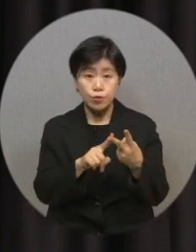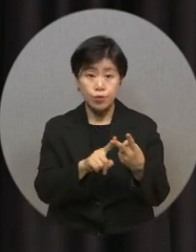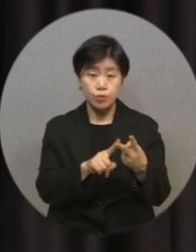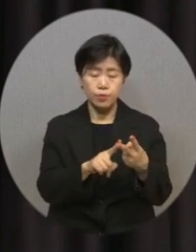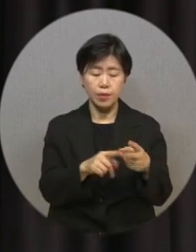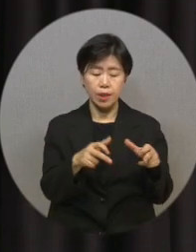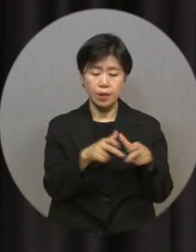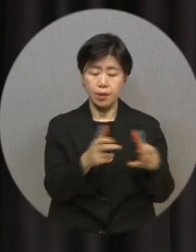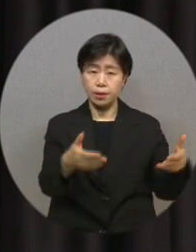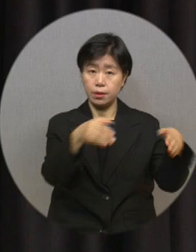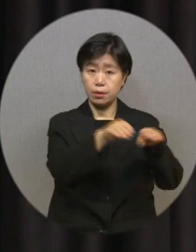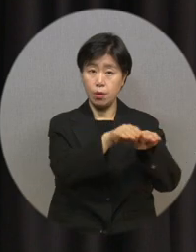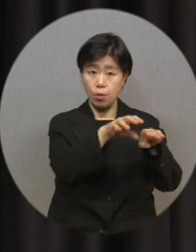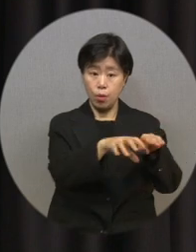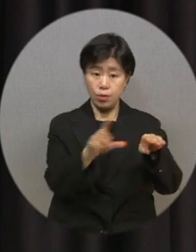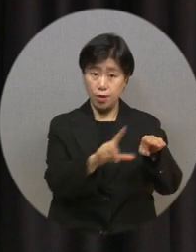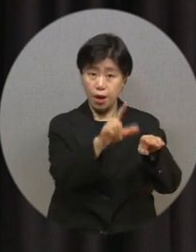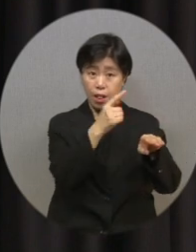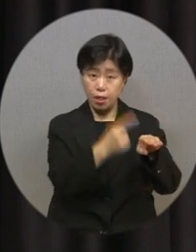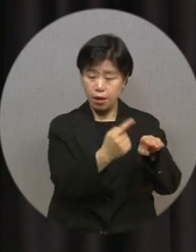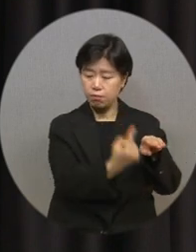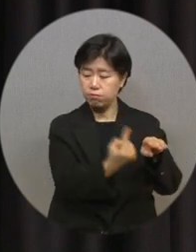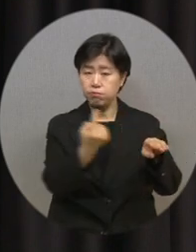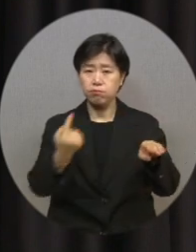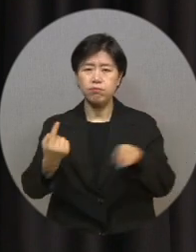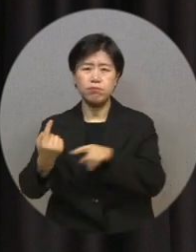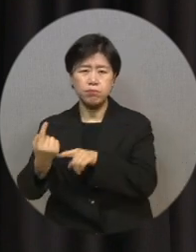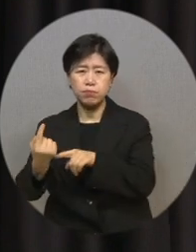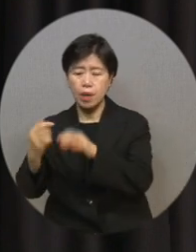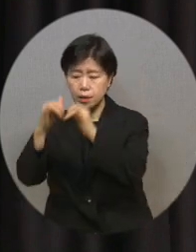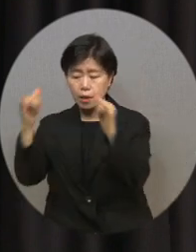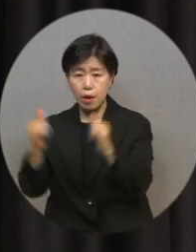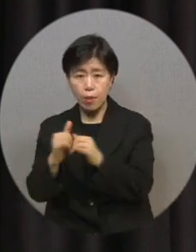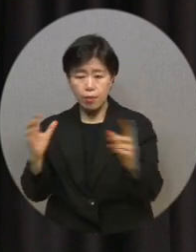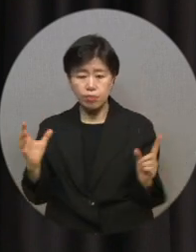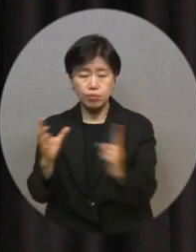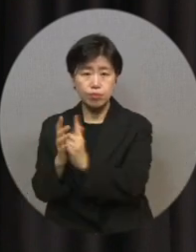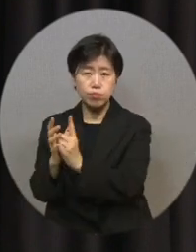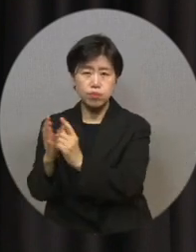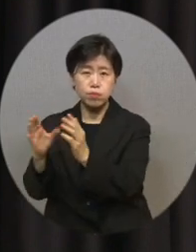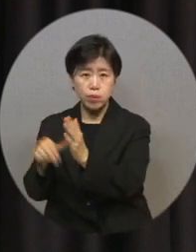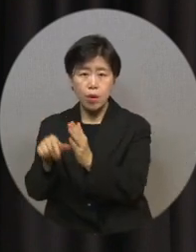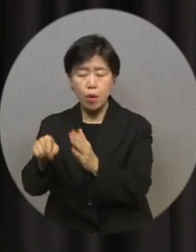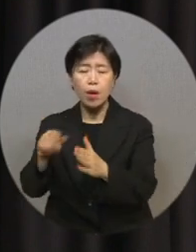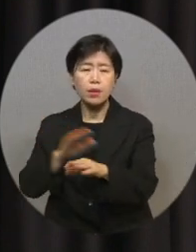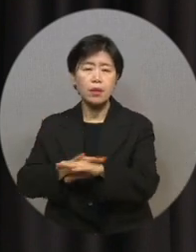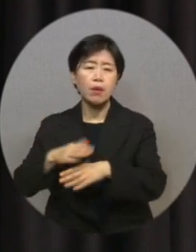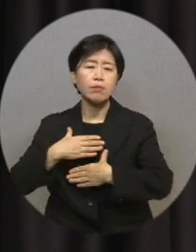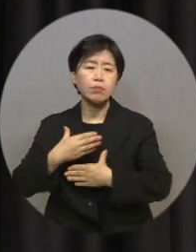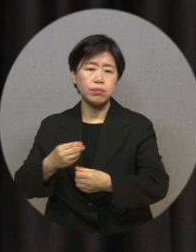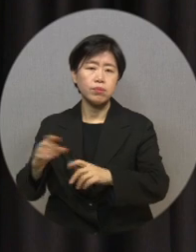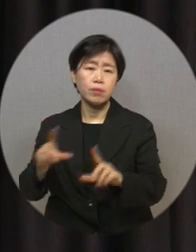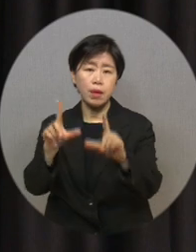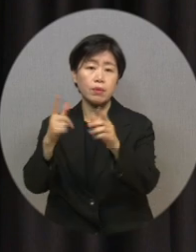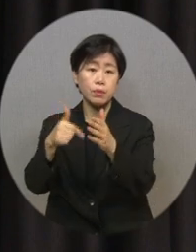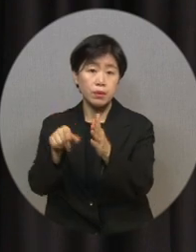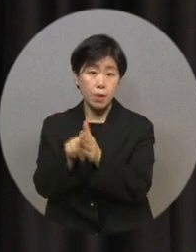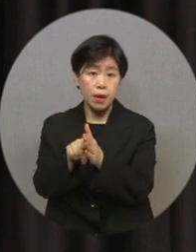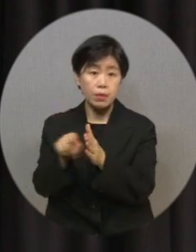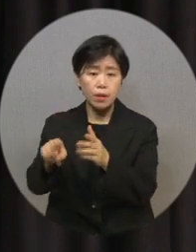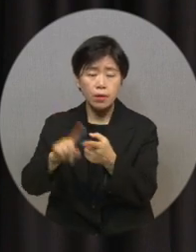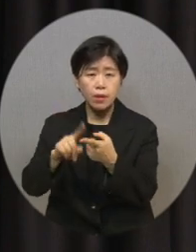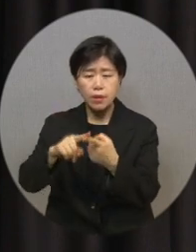시설에서 무사히 그 정착을 할 수 있도록 지금 저희가 시범 사업을 22년 터 하고 있거든요 그래서